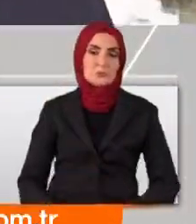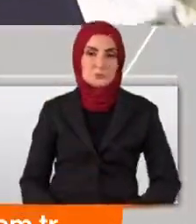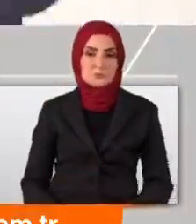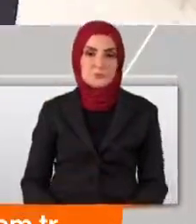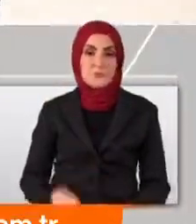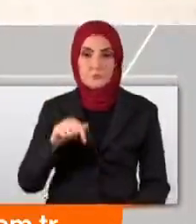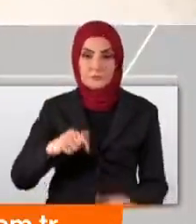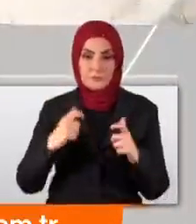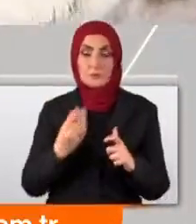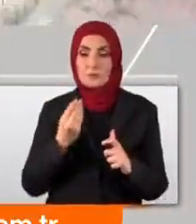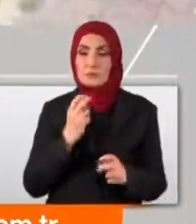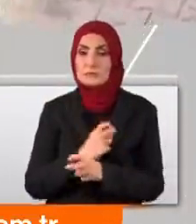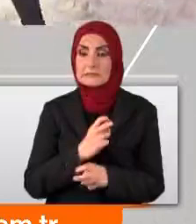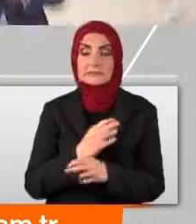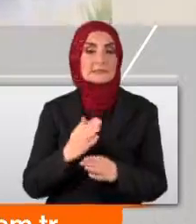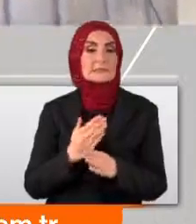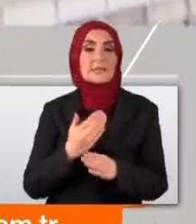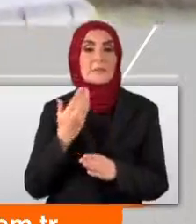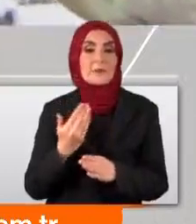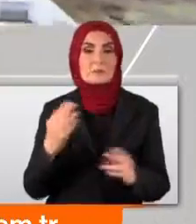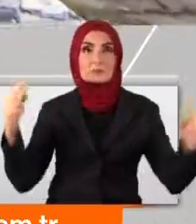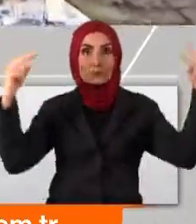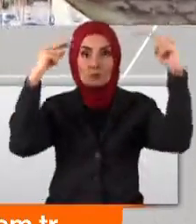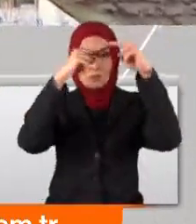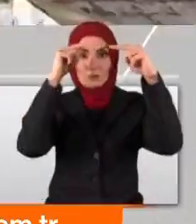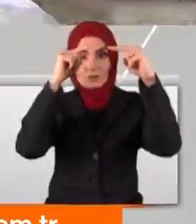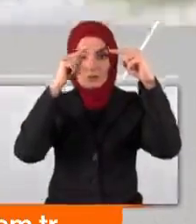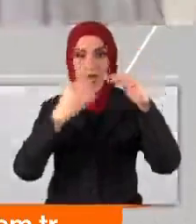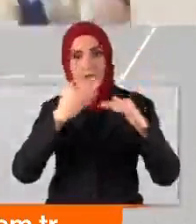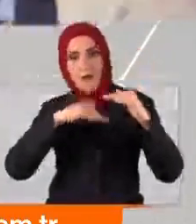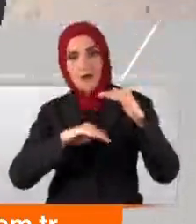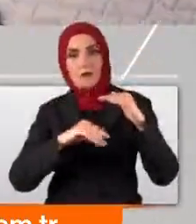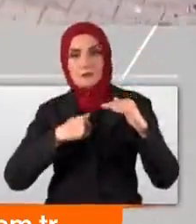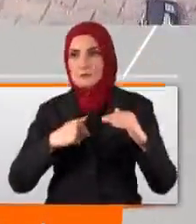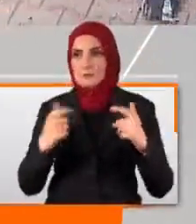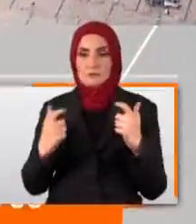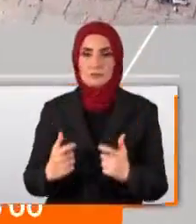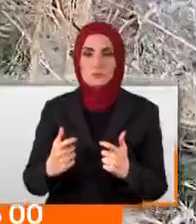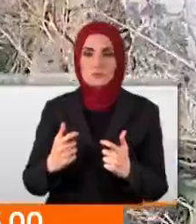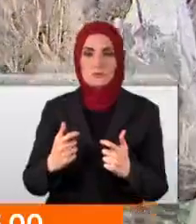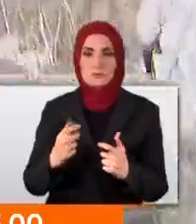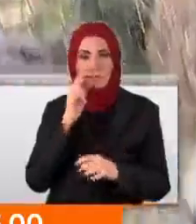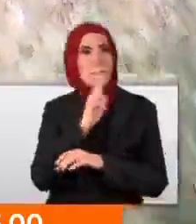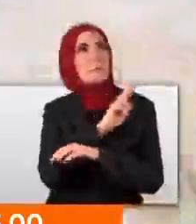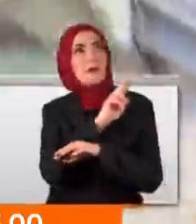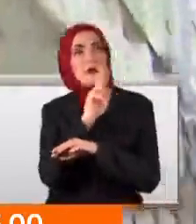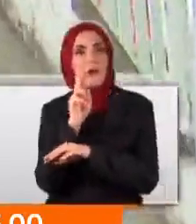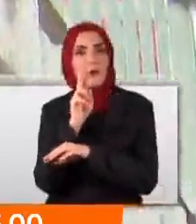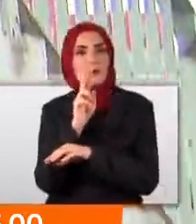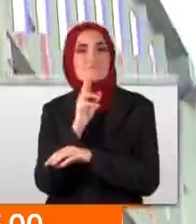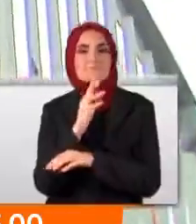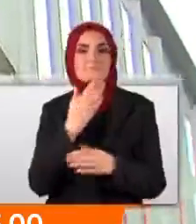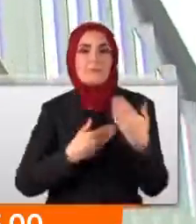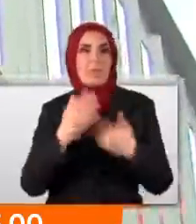Bulunduğumuz yer son derece tehlikeli. Niye? Üst geçidin hemen altındayız. Üst geçitteyse manzara aslında her şeyi anlatıyor. Demirler çıkmış,